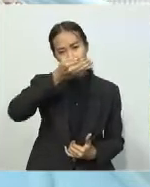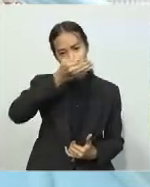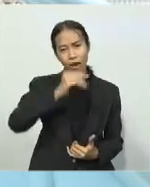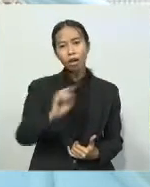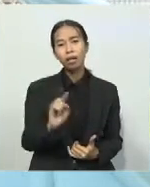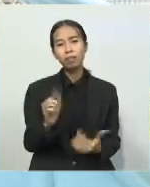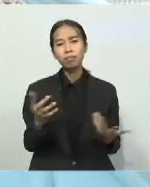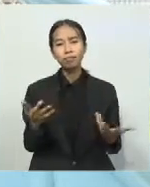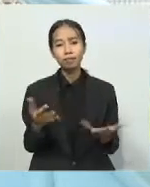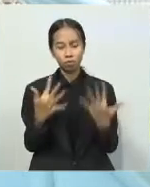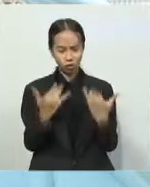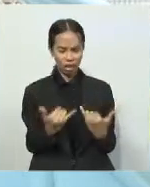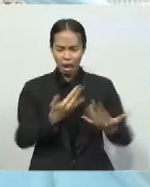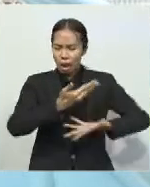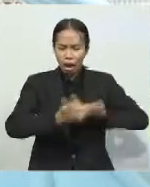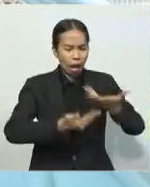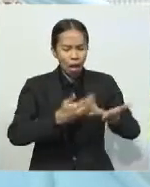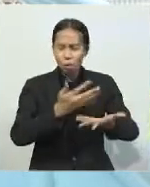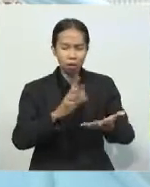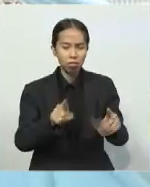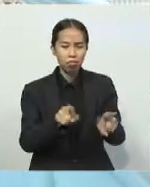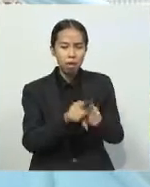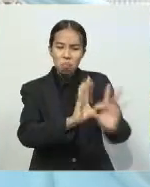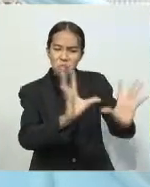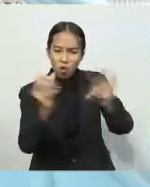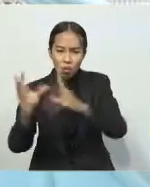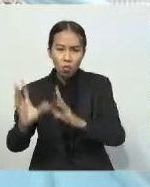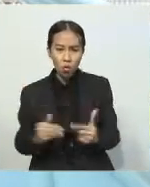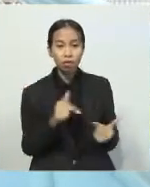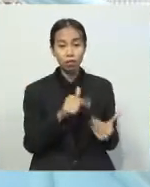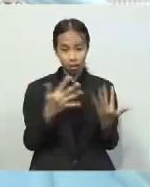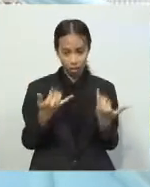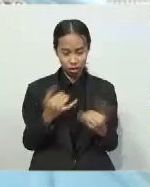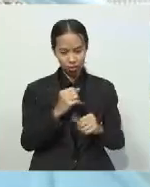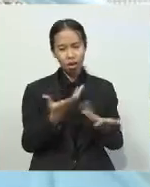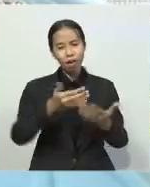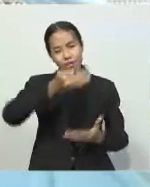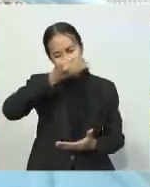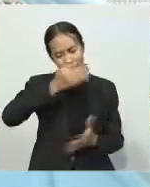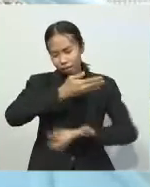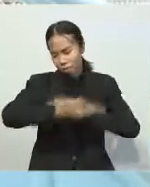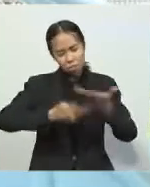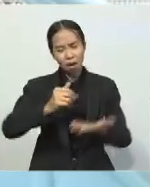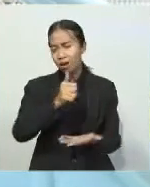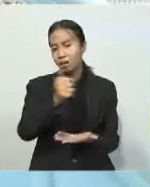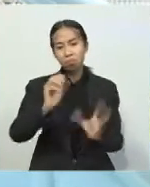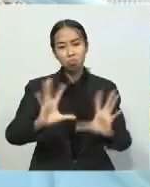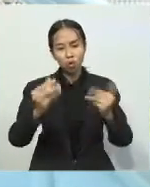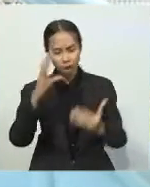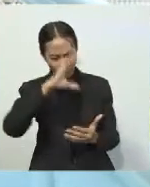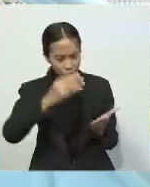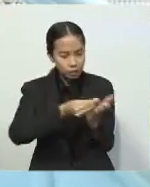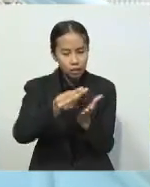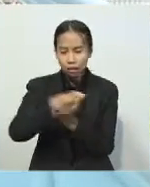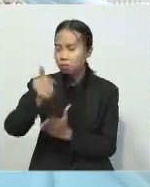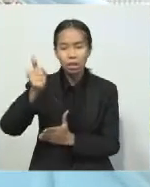มันก็คือตอนนี้ยังขาดตลาดอยู่ในส่วนที่แบบป้องกันได้เกือบ 80% เนี่ยมันก็ยังขาดตลาดอะไรเงี้ยค่ะก็ยังหาซื้อยังไม่ได้อะ